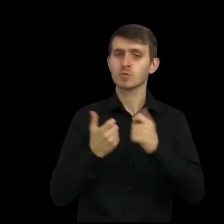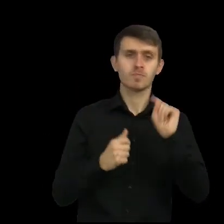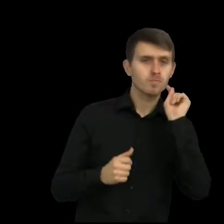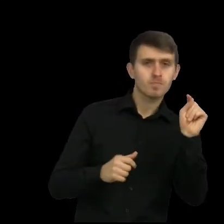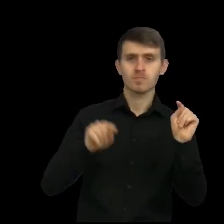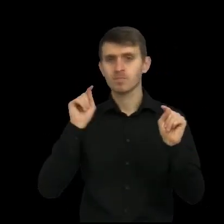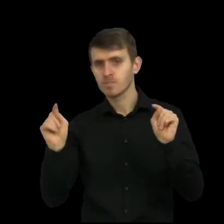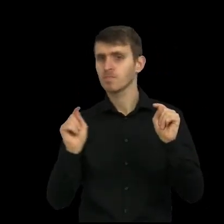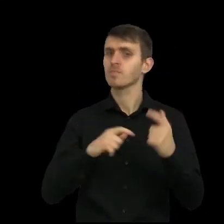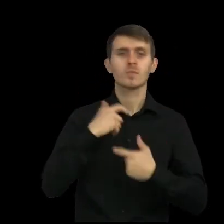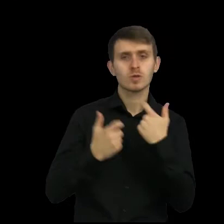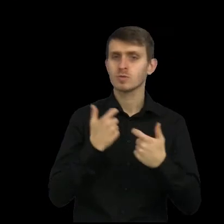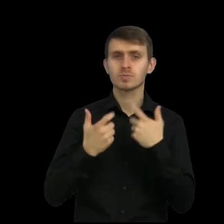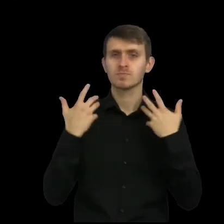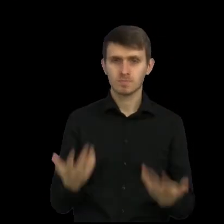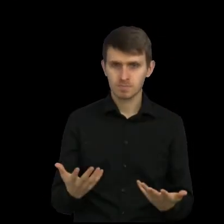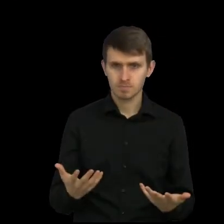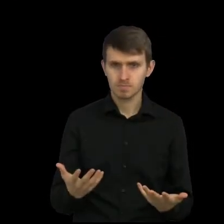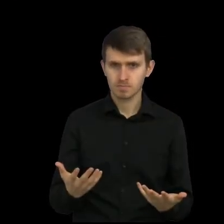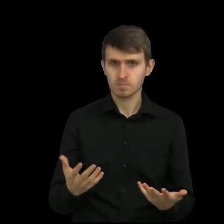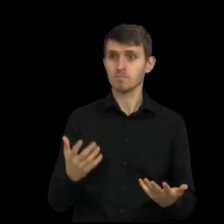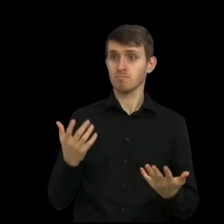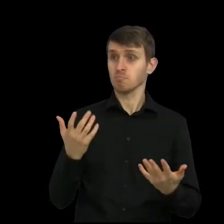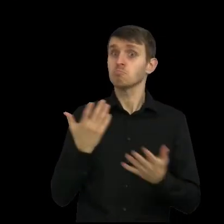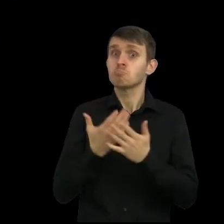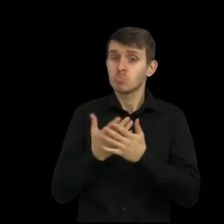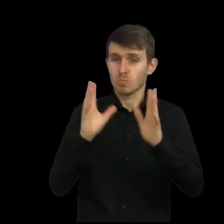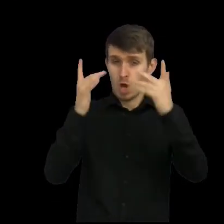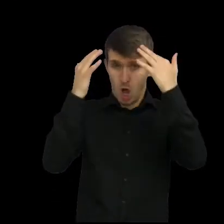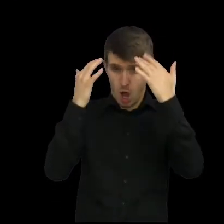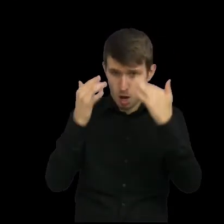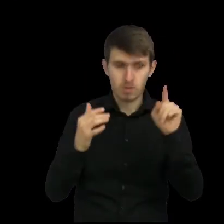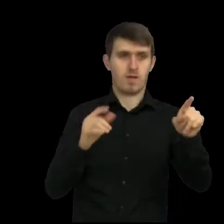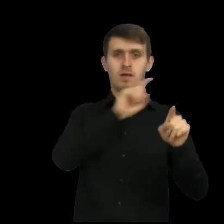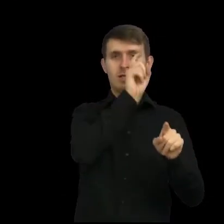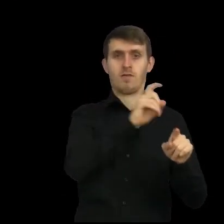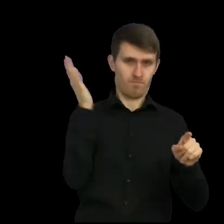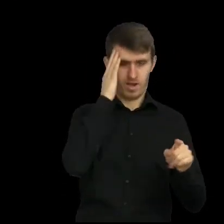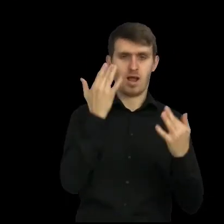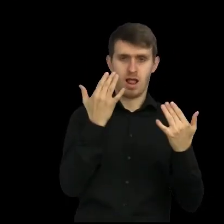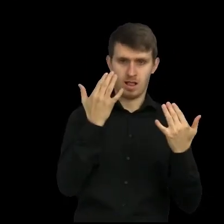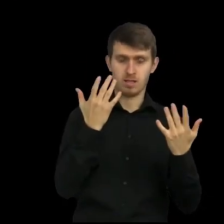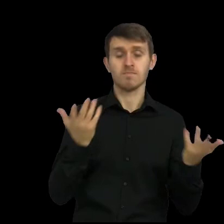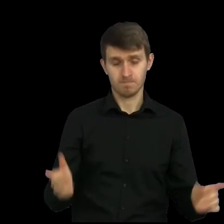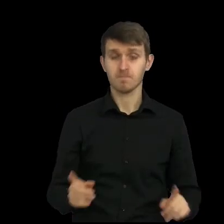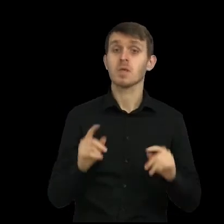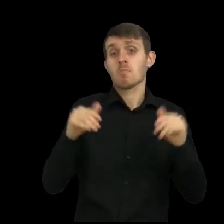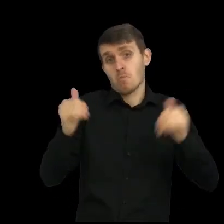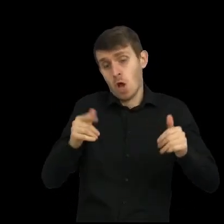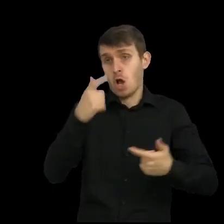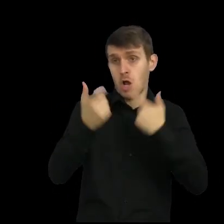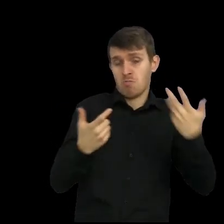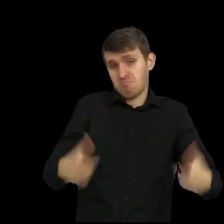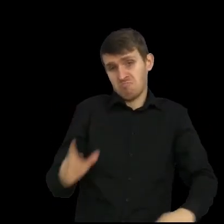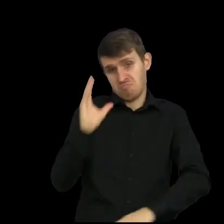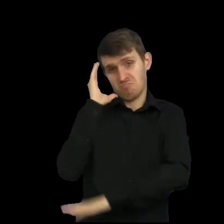co możemy zmienić na jednej lub obu szalkach, aby ustalić, ile waży ów przedmiot. Może nie da